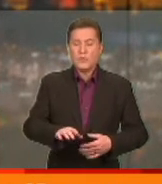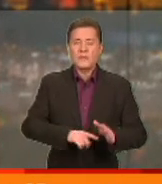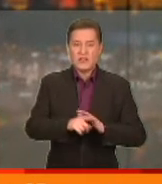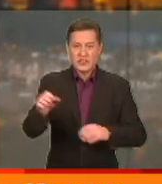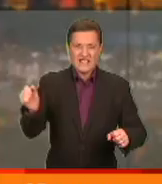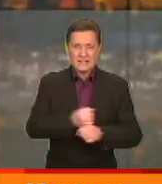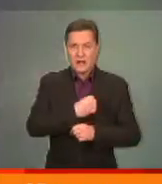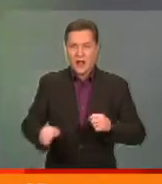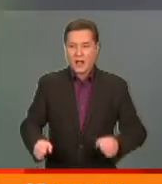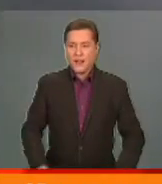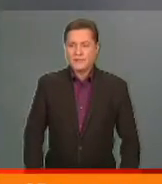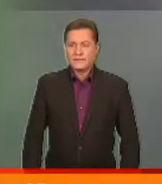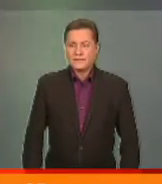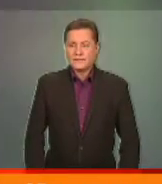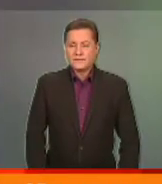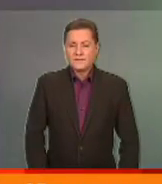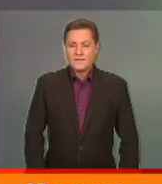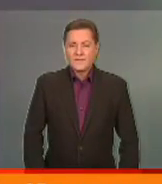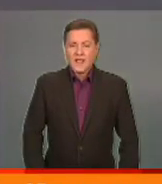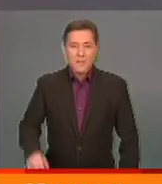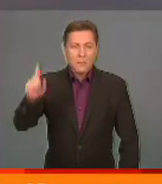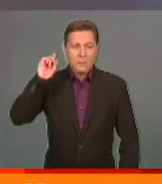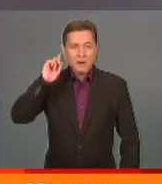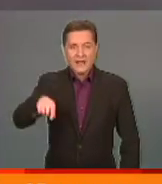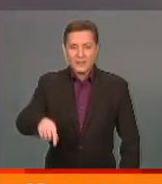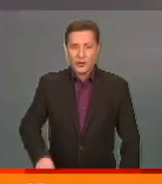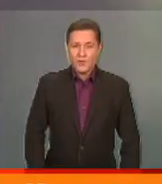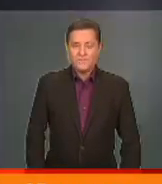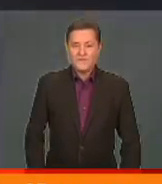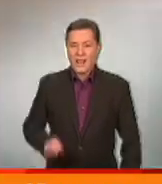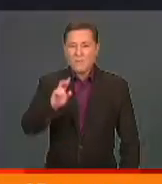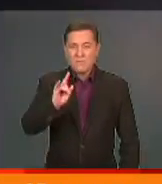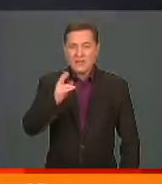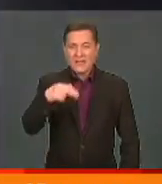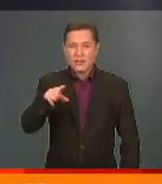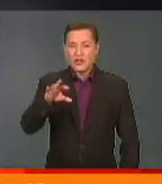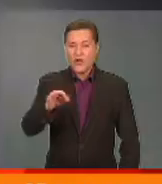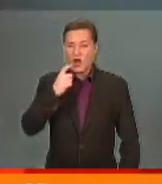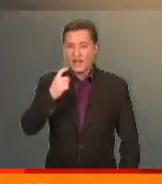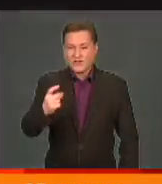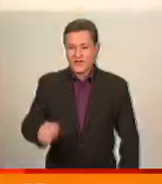кулаків. Бидло! Бидло! Бидло!